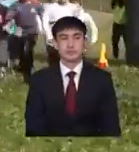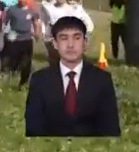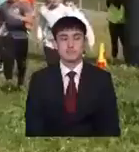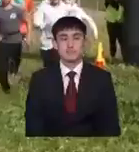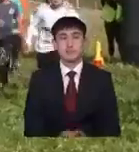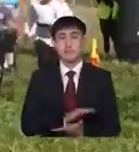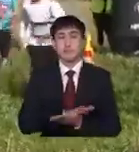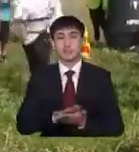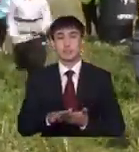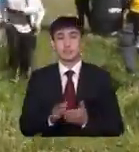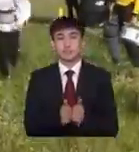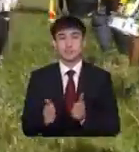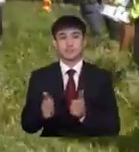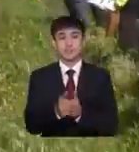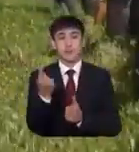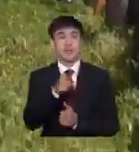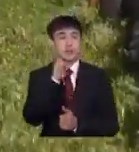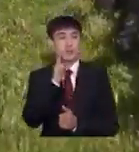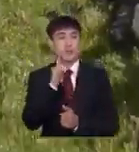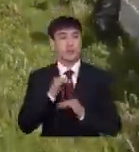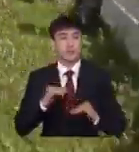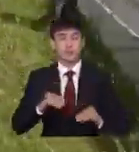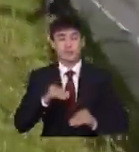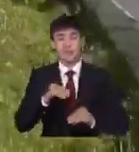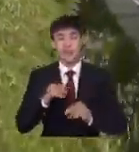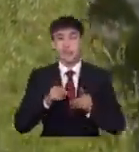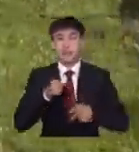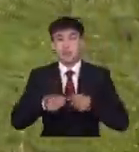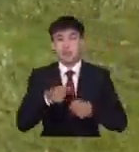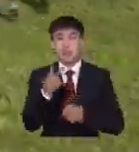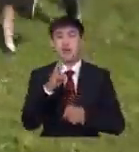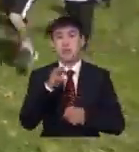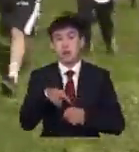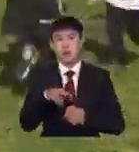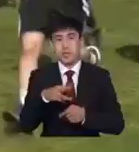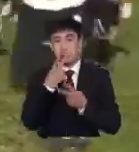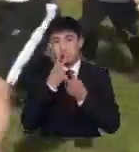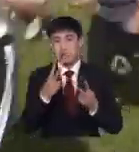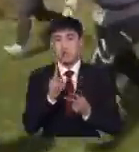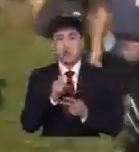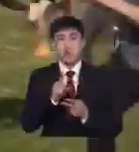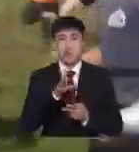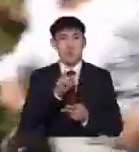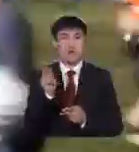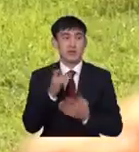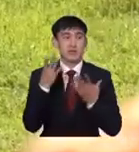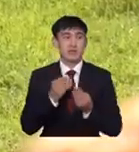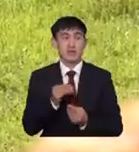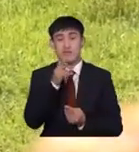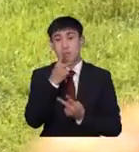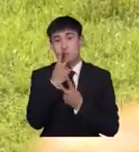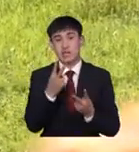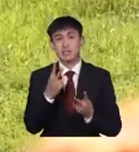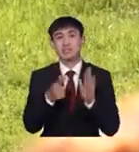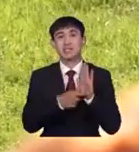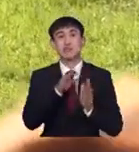4, 3, 2, 1. Честь стартовать первым досталась самым юным участникам забега. Они пробежали 2 километра. Несмотря на то, что был выходной день, а время показывало